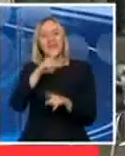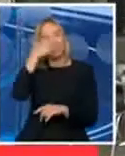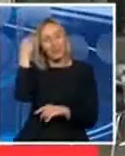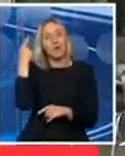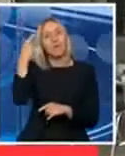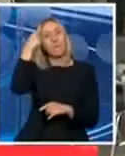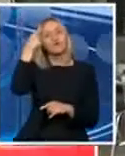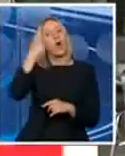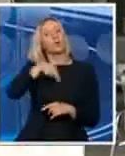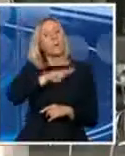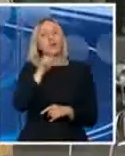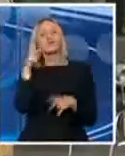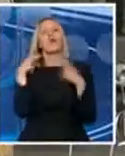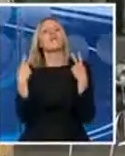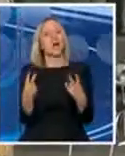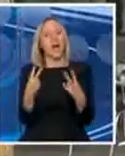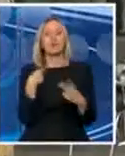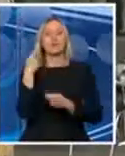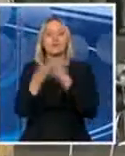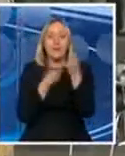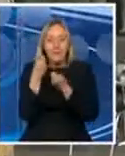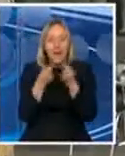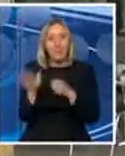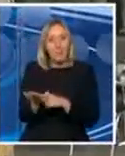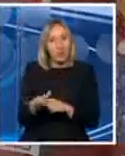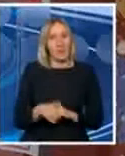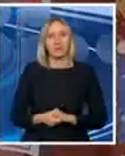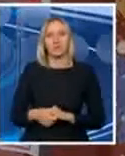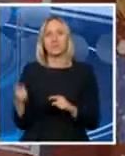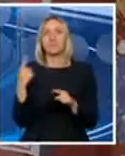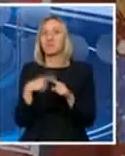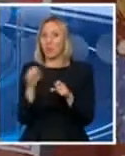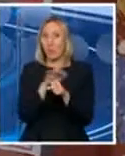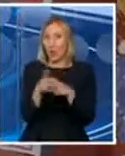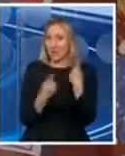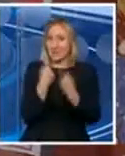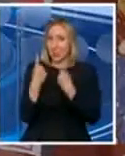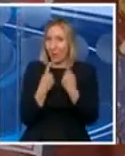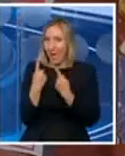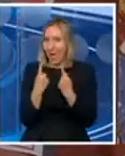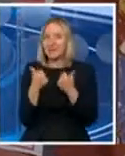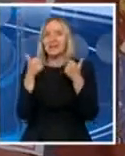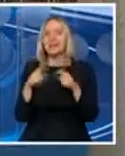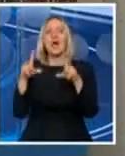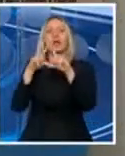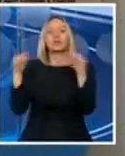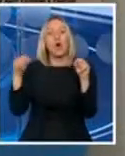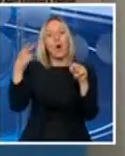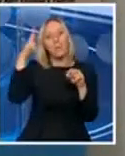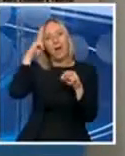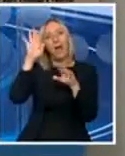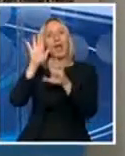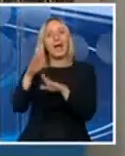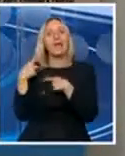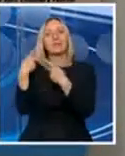na odgovornost i značaj posla kojim se bavimo. Zbog epidemiološke situacije za sada je u Dom legata